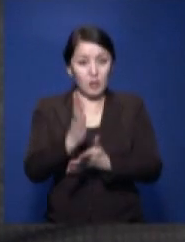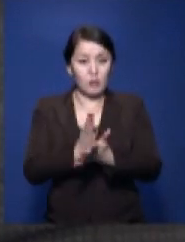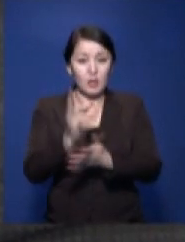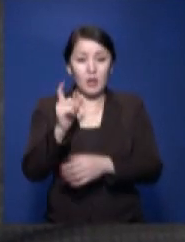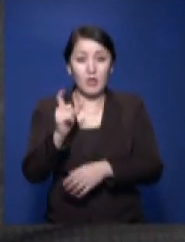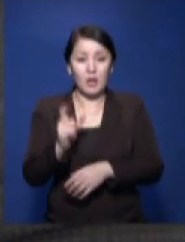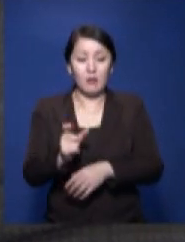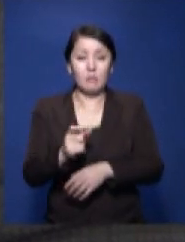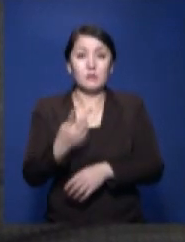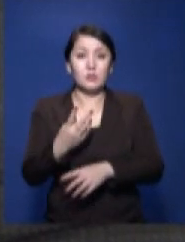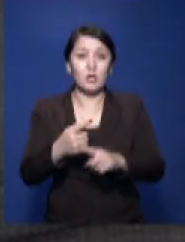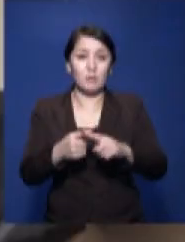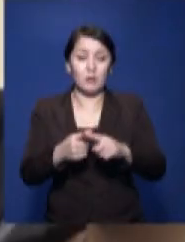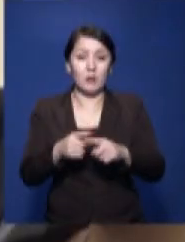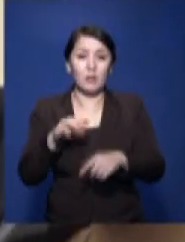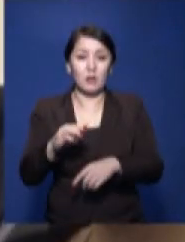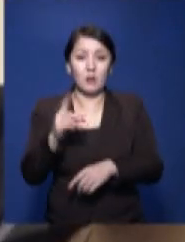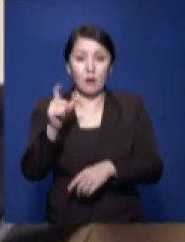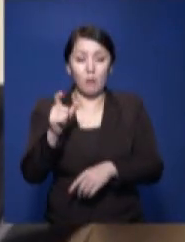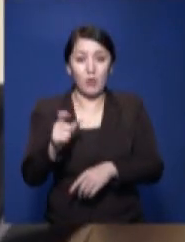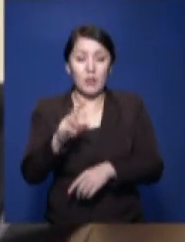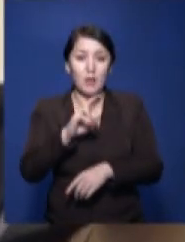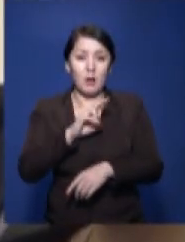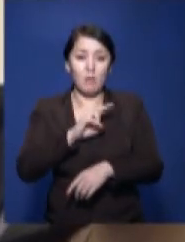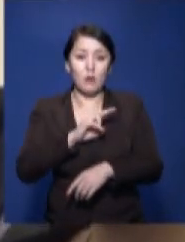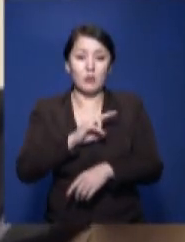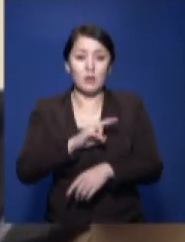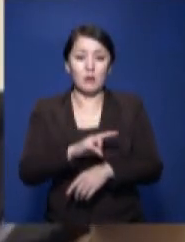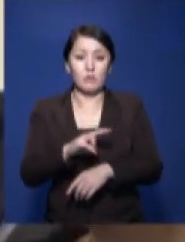бар. Оның 2500-ы жергілікті атқарушы